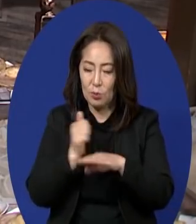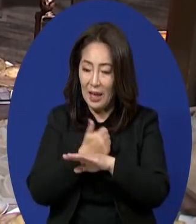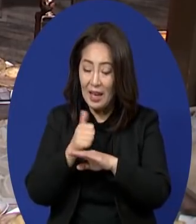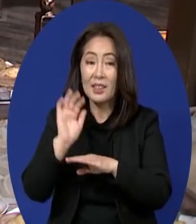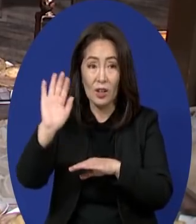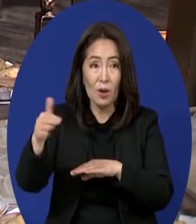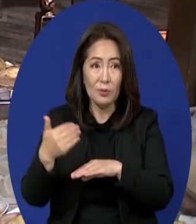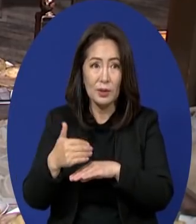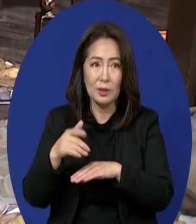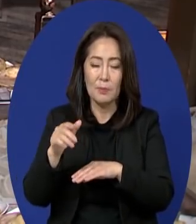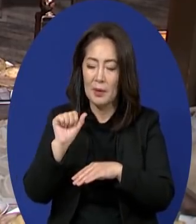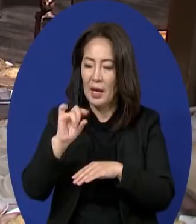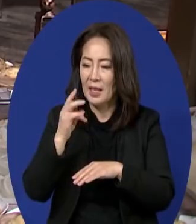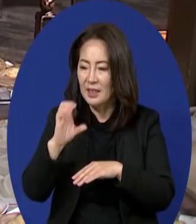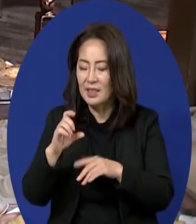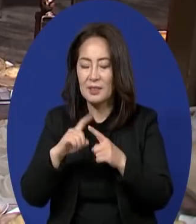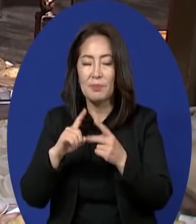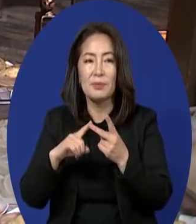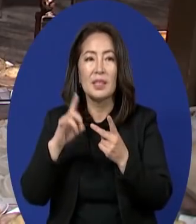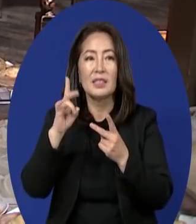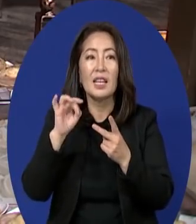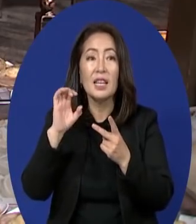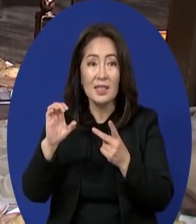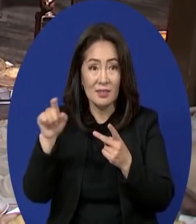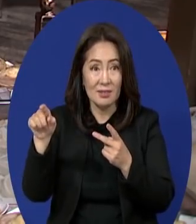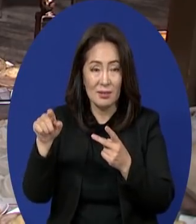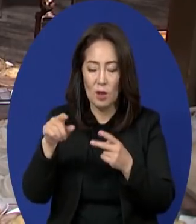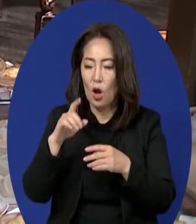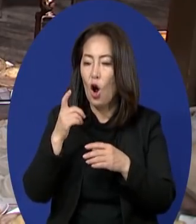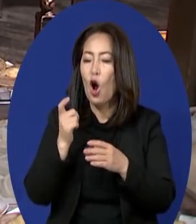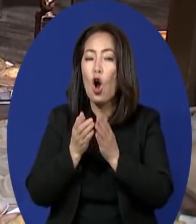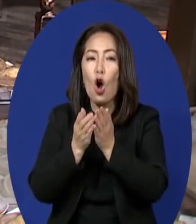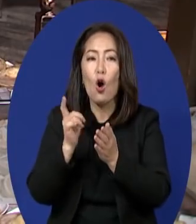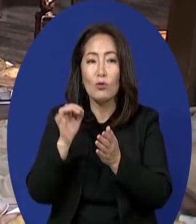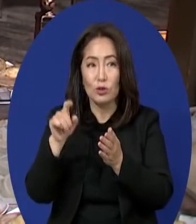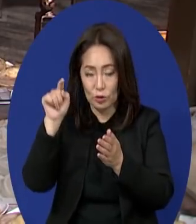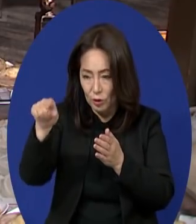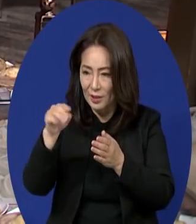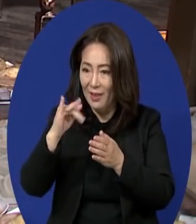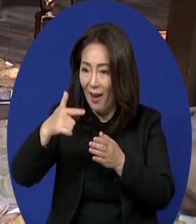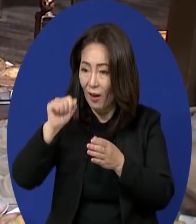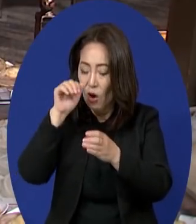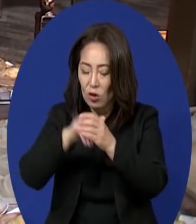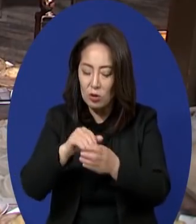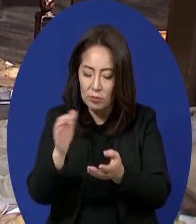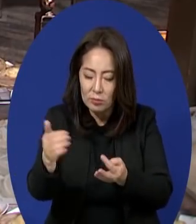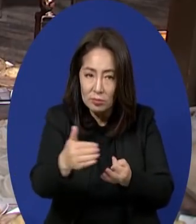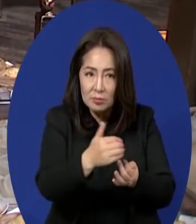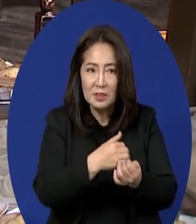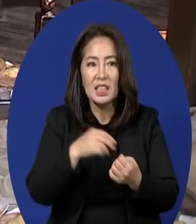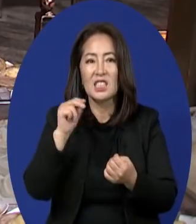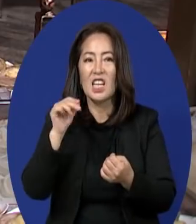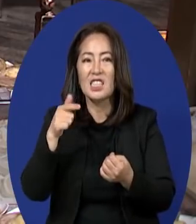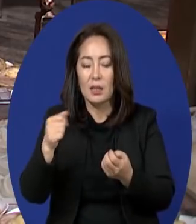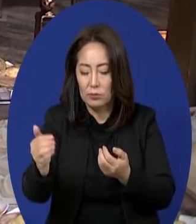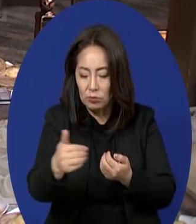бид нэнс нэрсэн хүсэглийн өсөд хүсэглийнхаа хангаад тайгад очиж бид нэр ансаа төөж ирдэг, чацрагнаа төөж ирдэг.